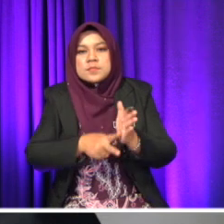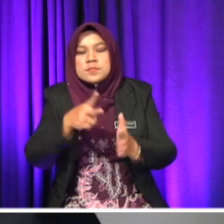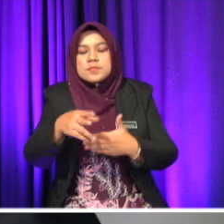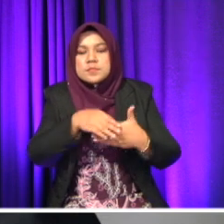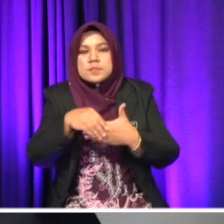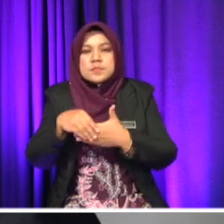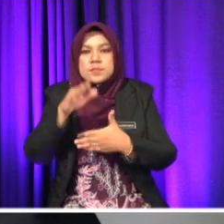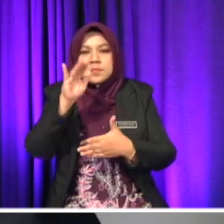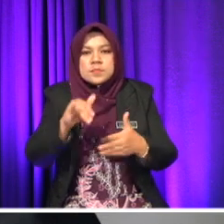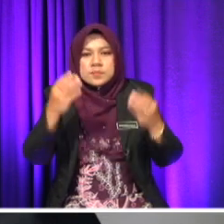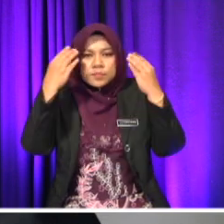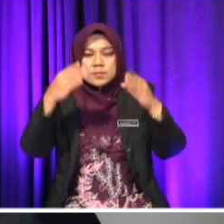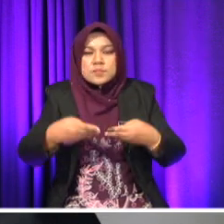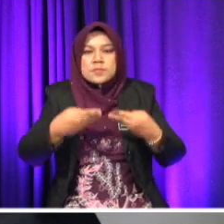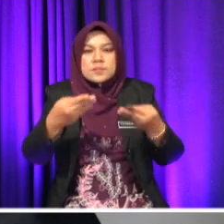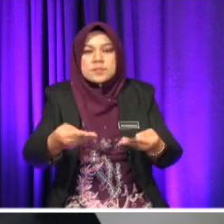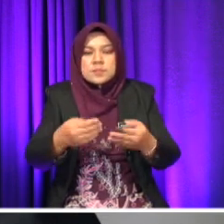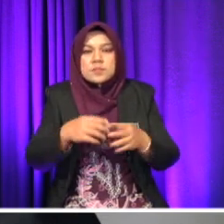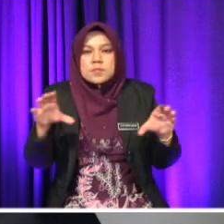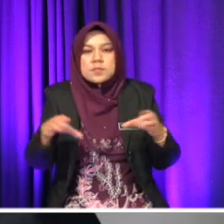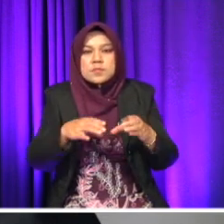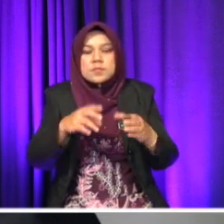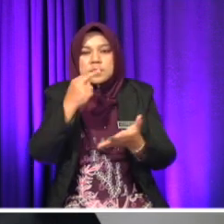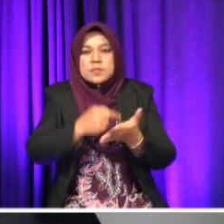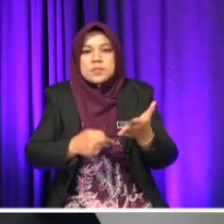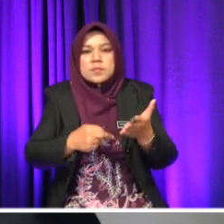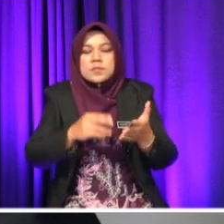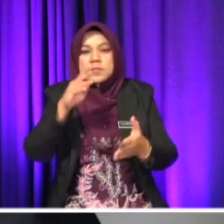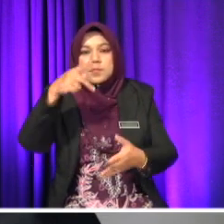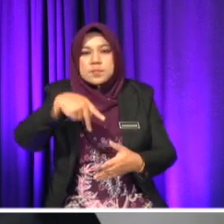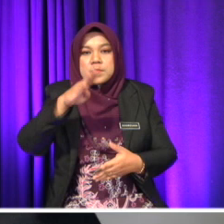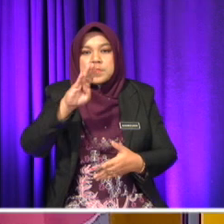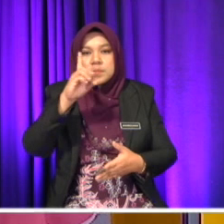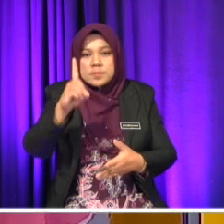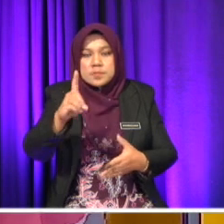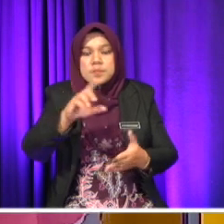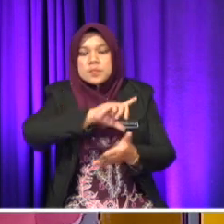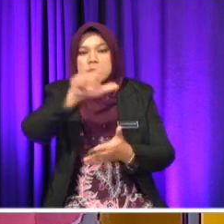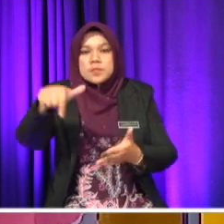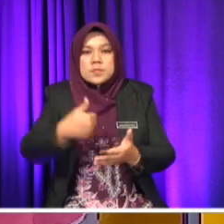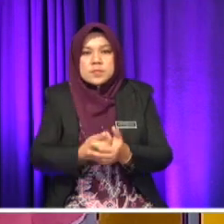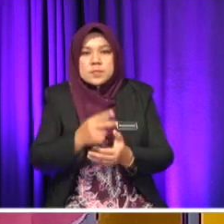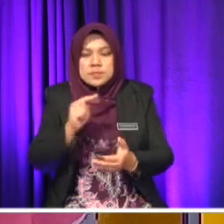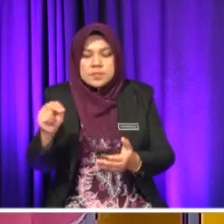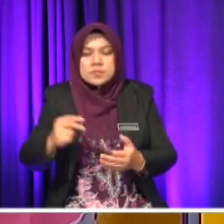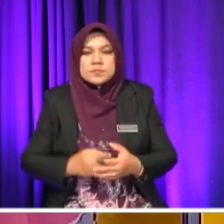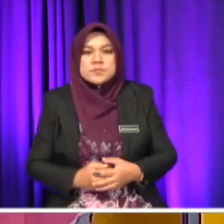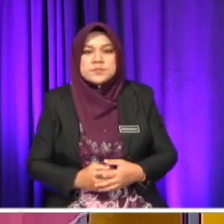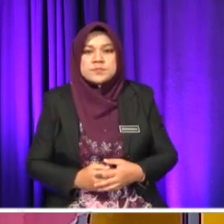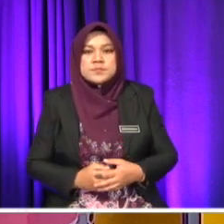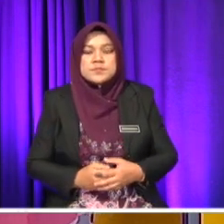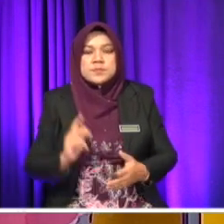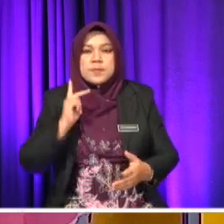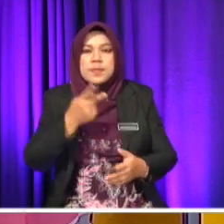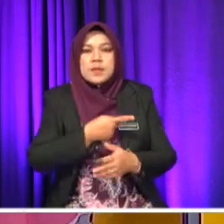cikgukan dan akhirnya kita akan buat penilaian cari keseluruhan Dan kita mulai